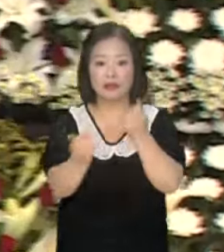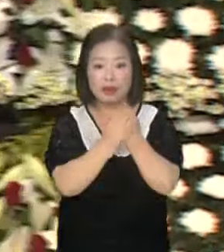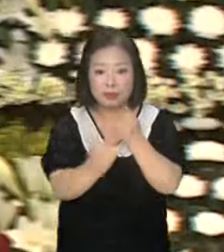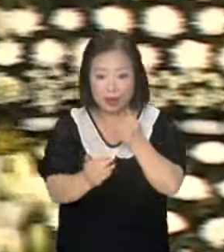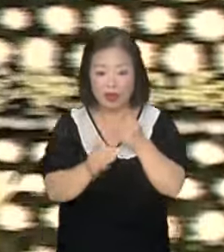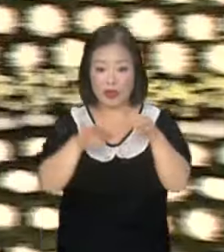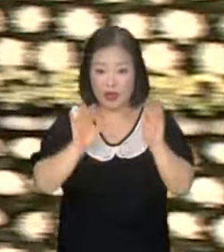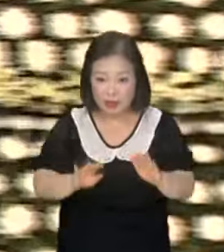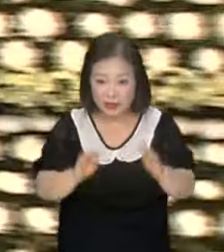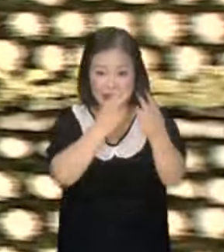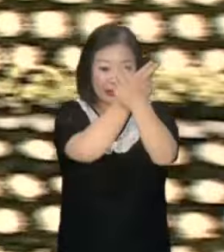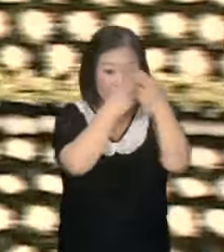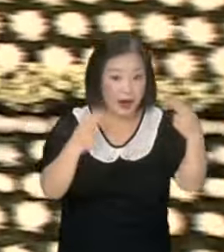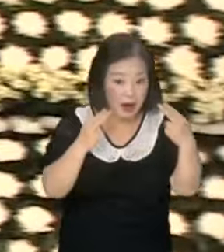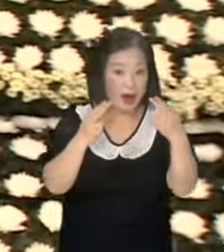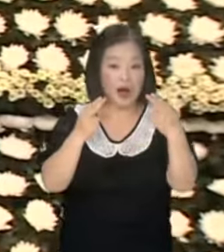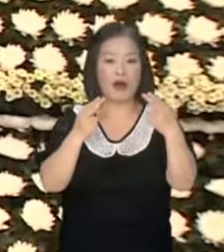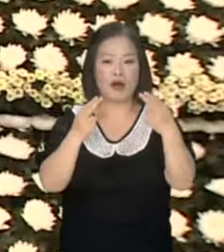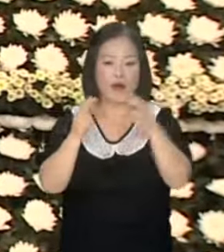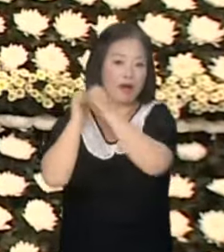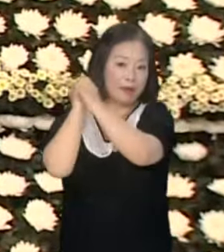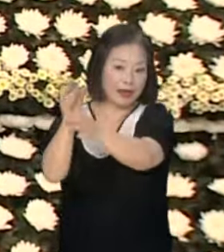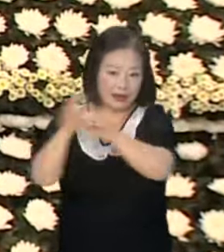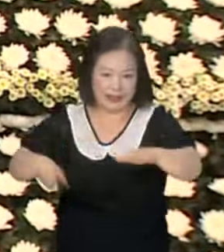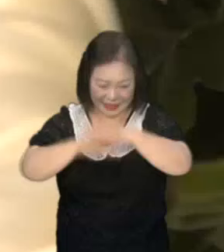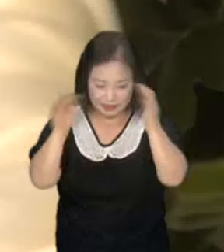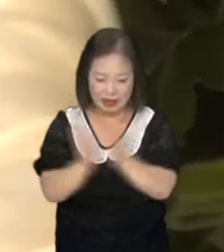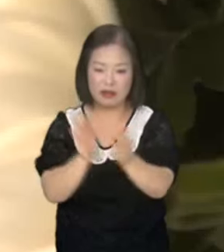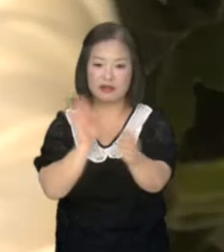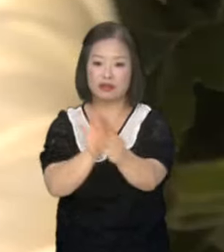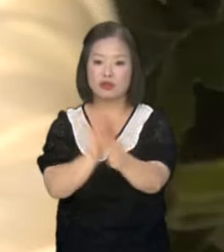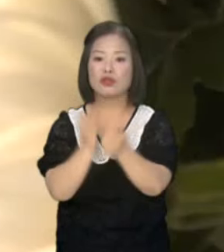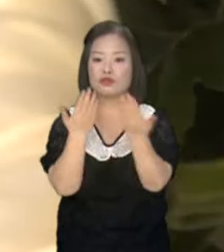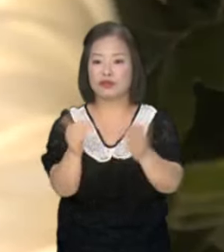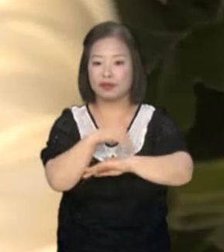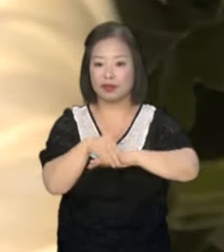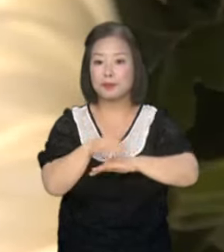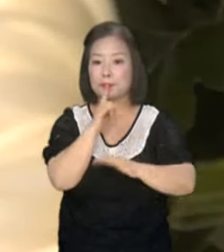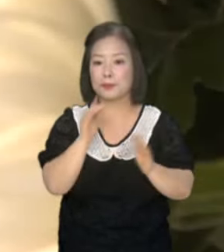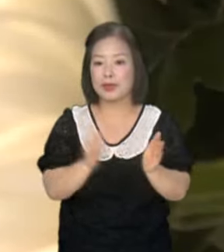장례부터 발인까지 지원한다는 방침입니다. 연합뉴스TV 김유아입니다.